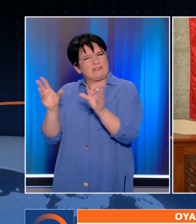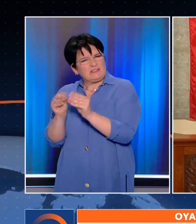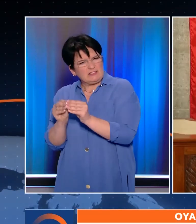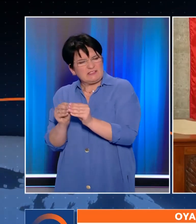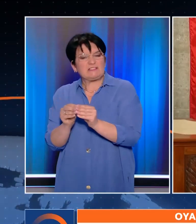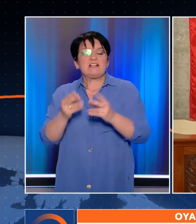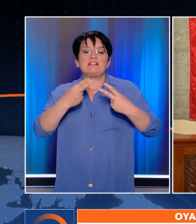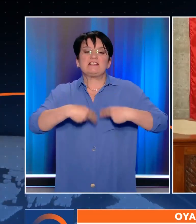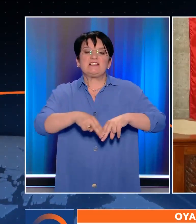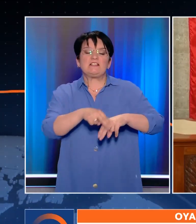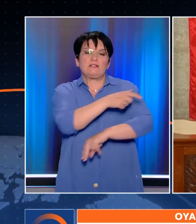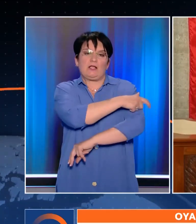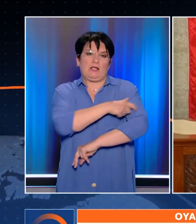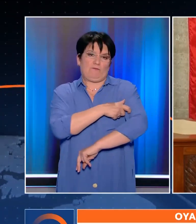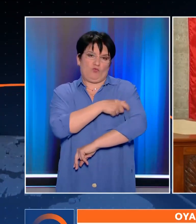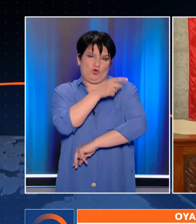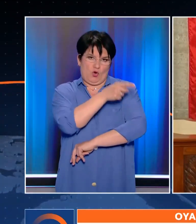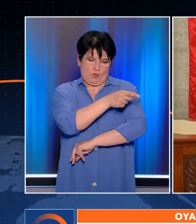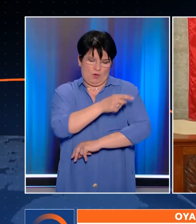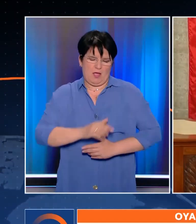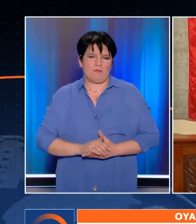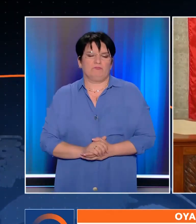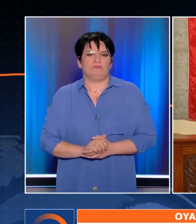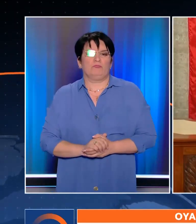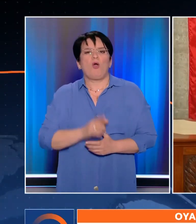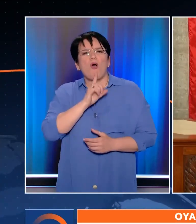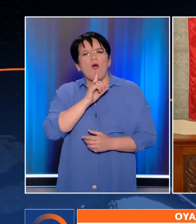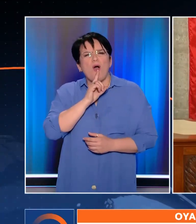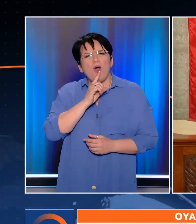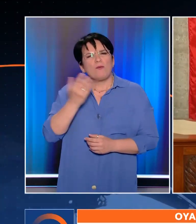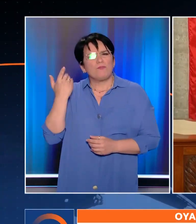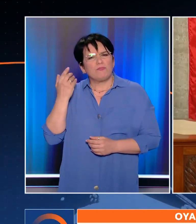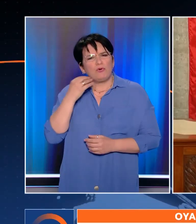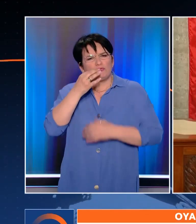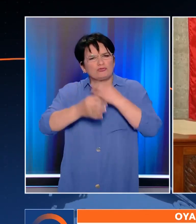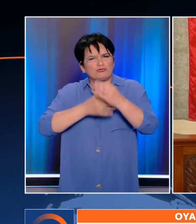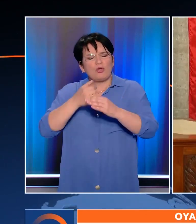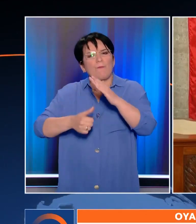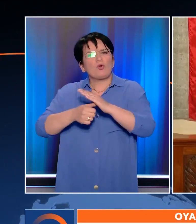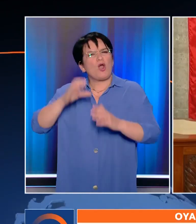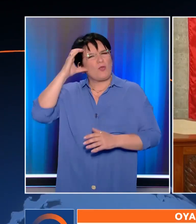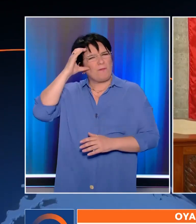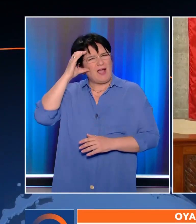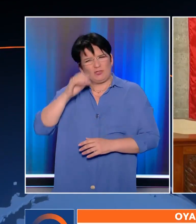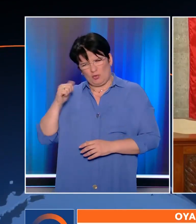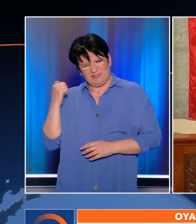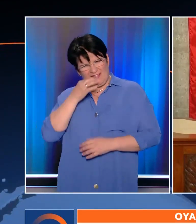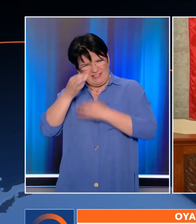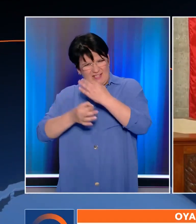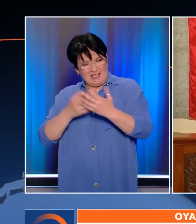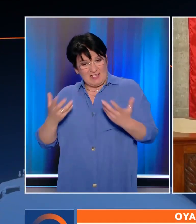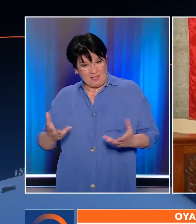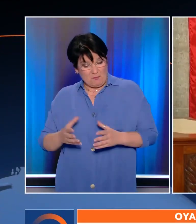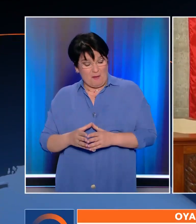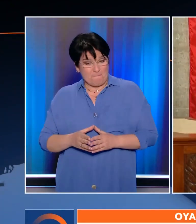του Συμβουλίου Ασφαλείας των Ηνωμένων Εθνών. Και όπως είπα και στον πρόεδρο Biden χθες, κανένας